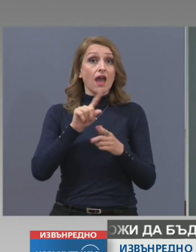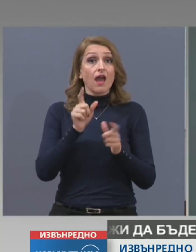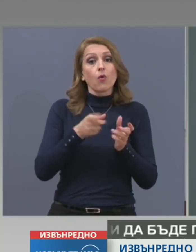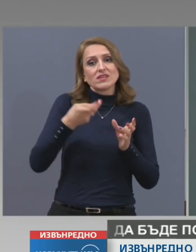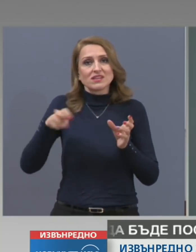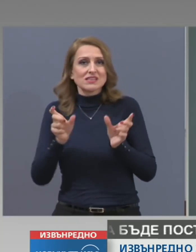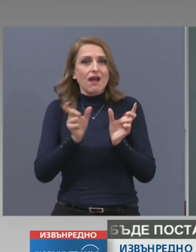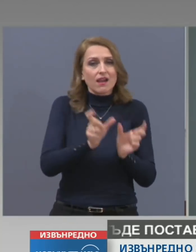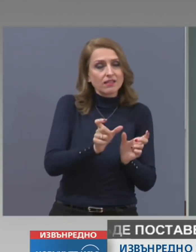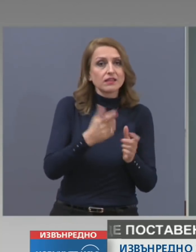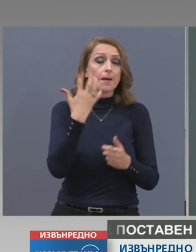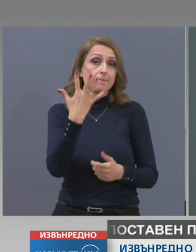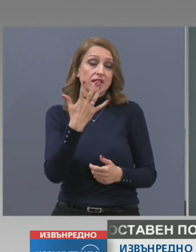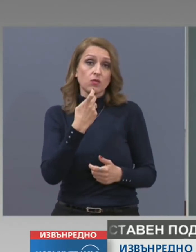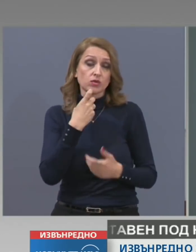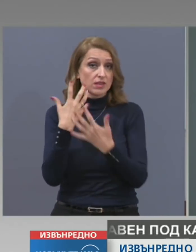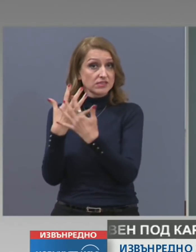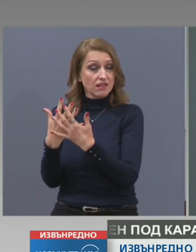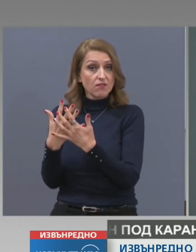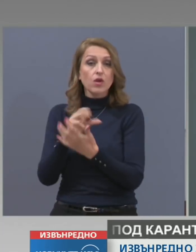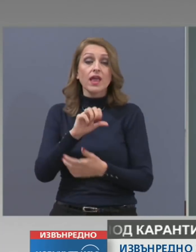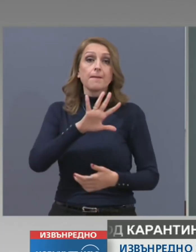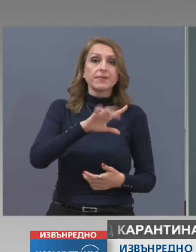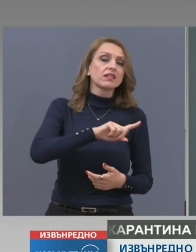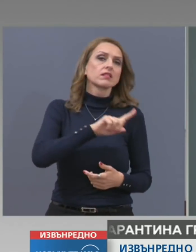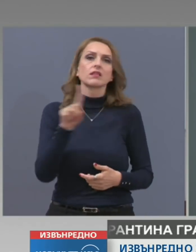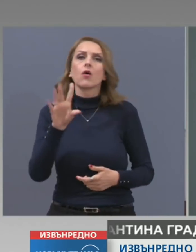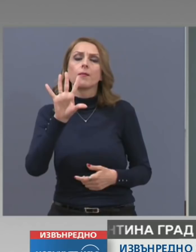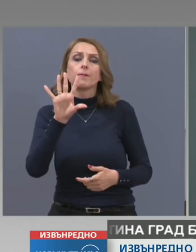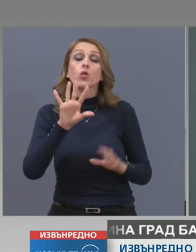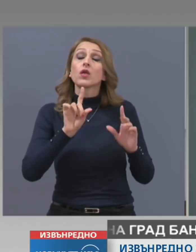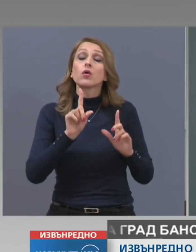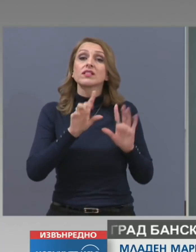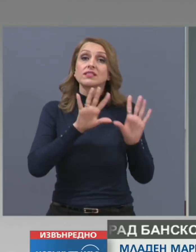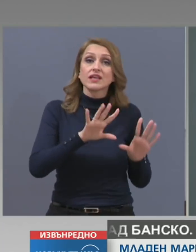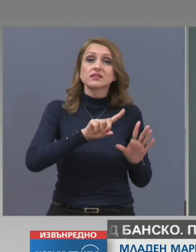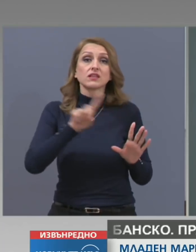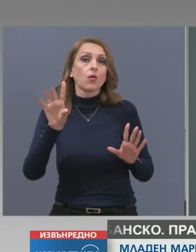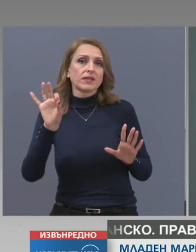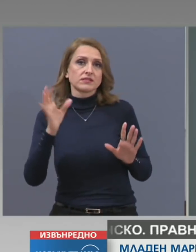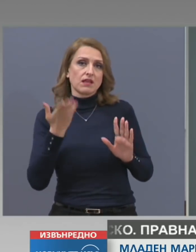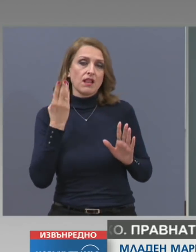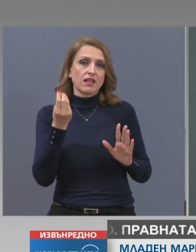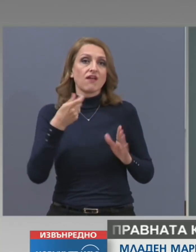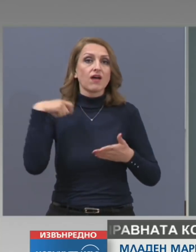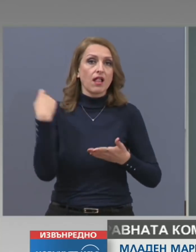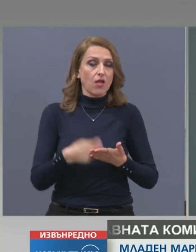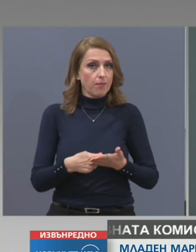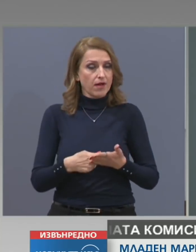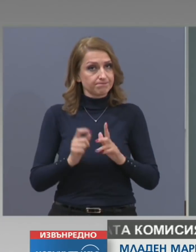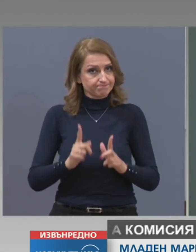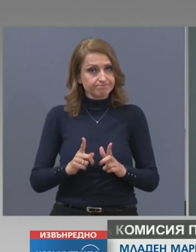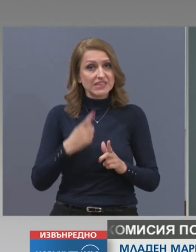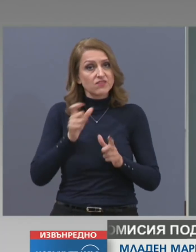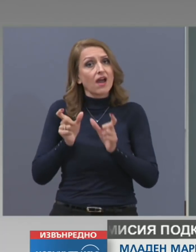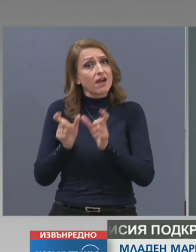и от 5 до 50 000 лева глоба. От 10 до 50 000 лева глоба. Нещата